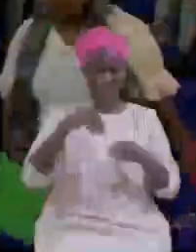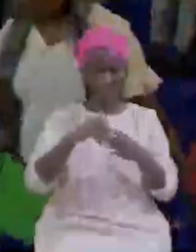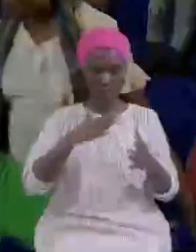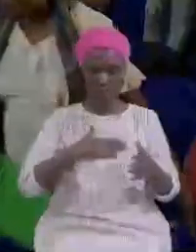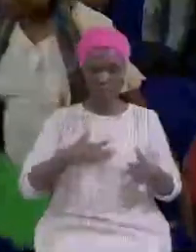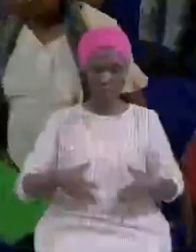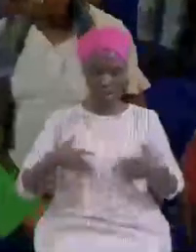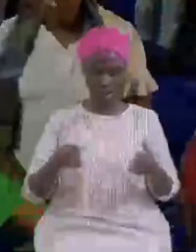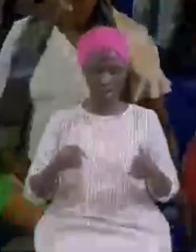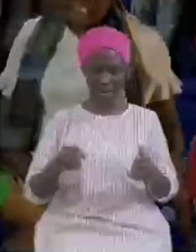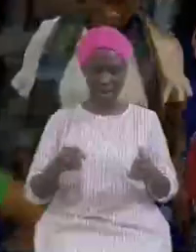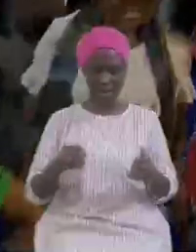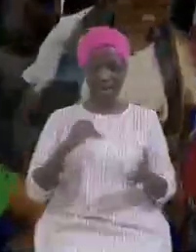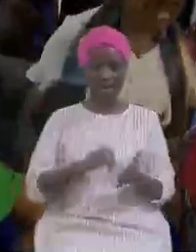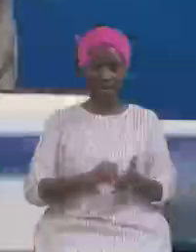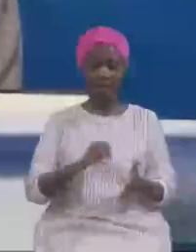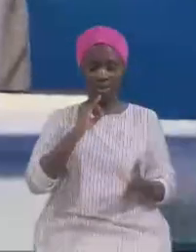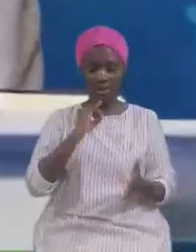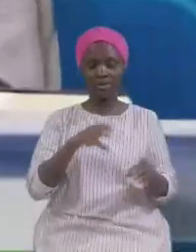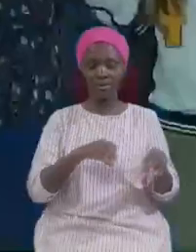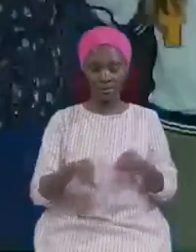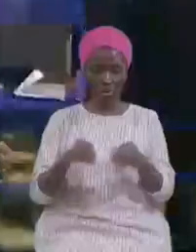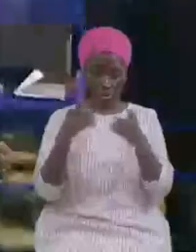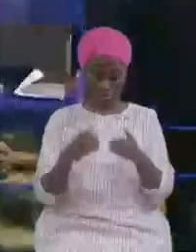Dans ma vie, c'est fait.